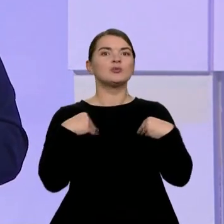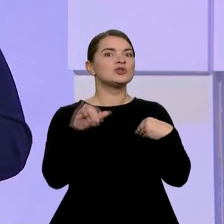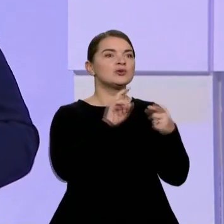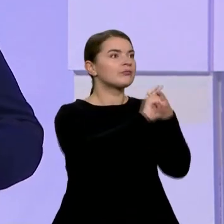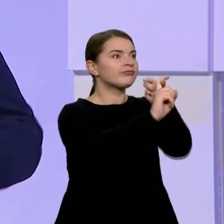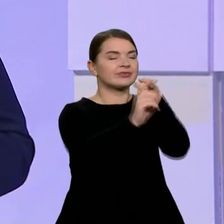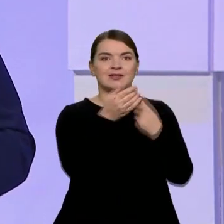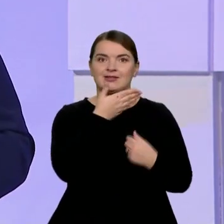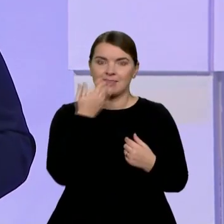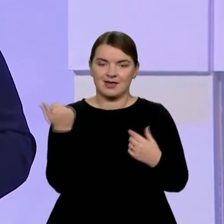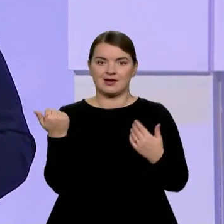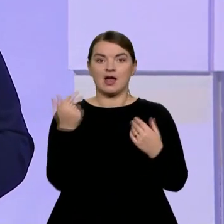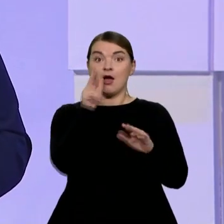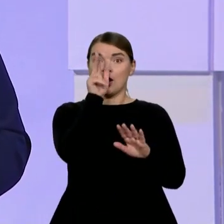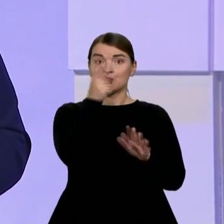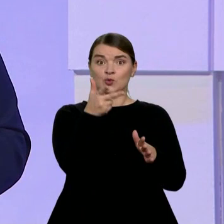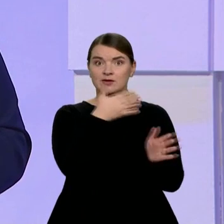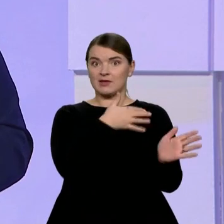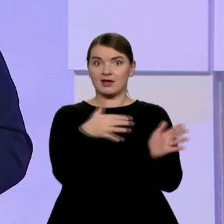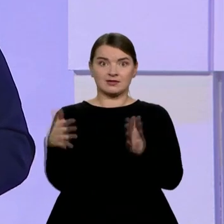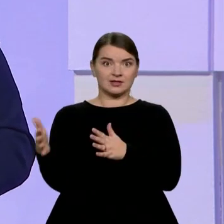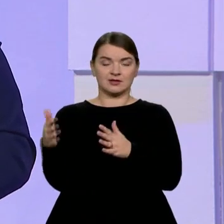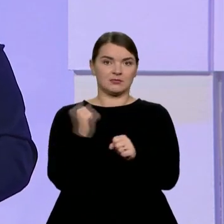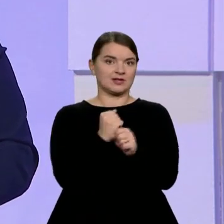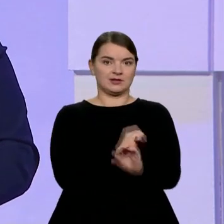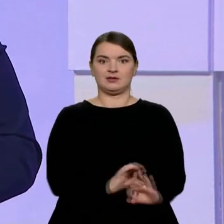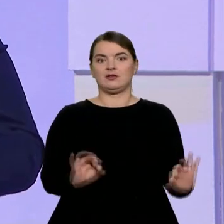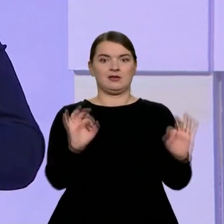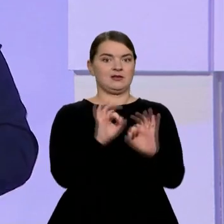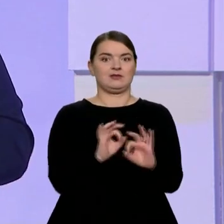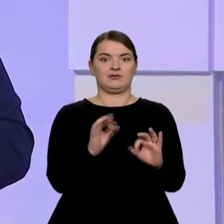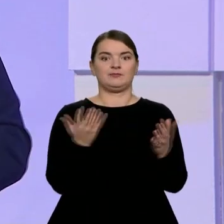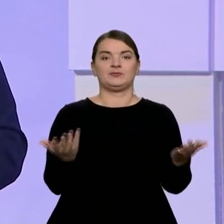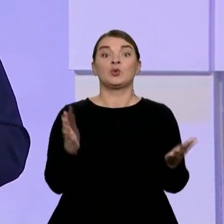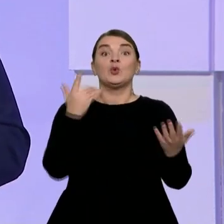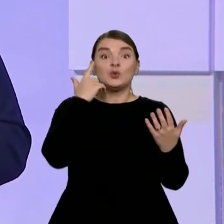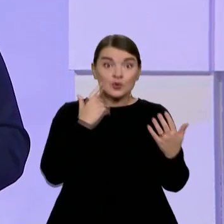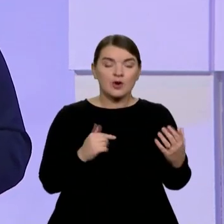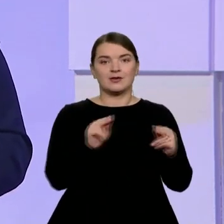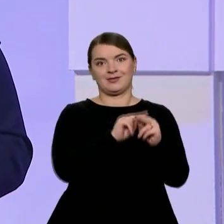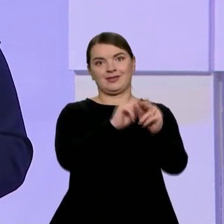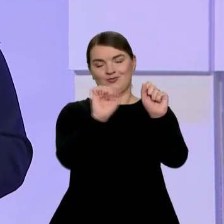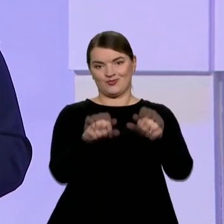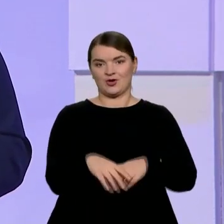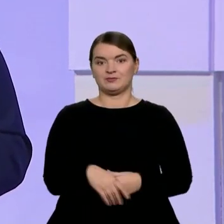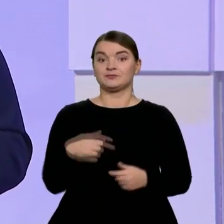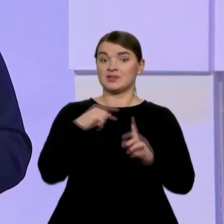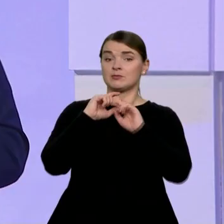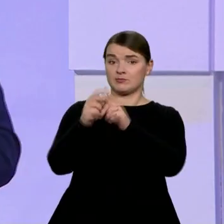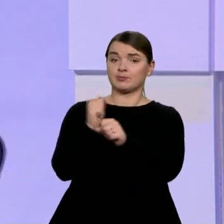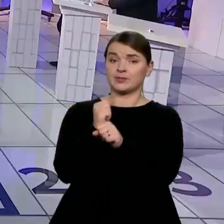neįvyko. Tiesiog, jeigu būtų buvęs noras, būtų buvę padaryta, tai vėlgi mes žadome, kad mes tą